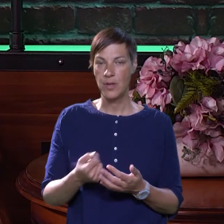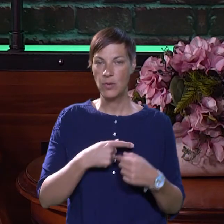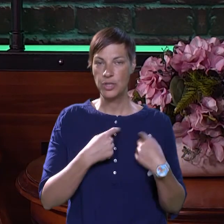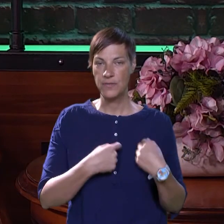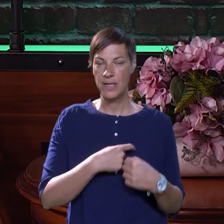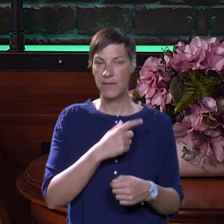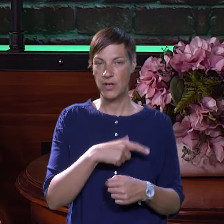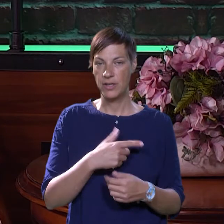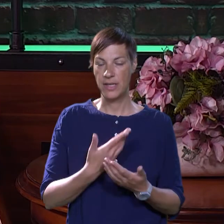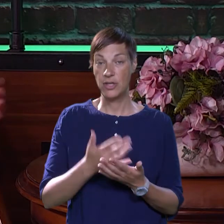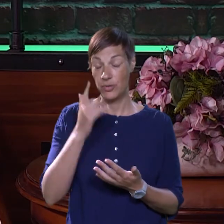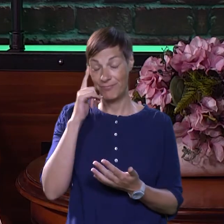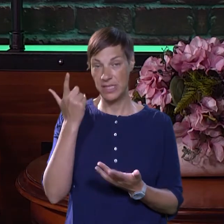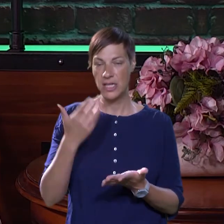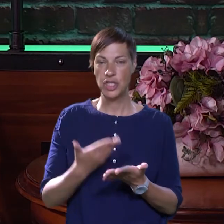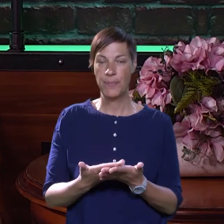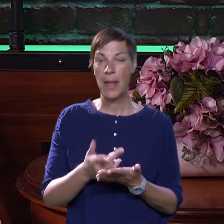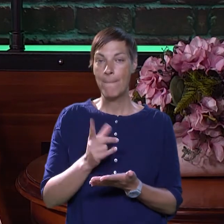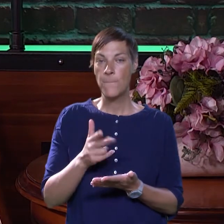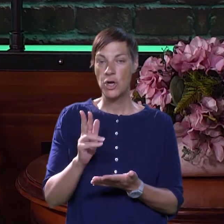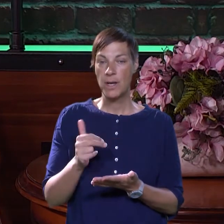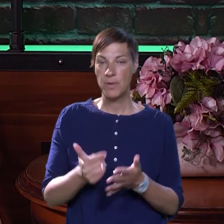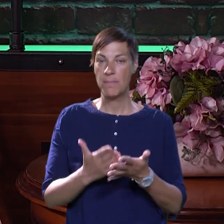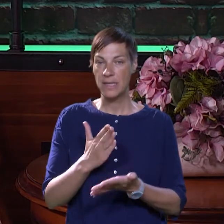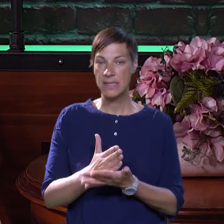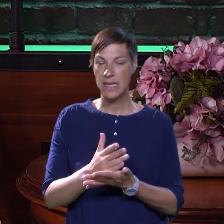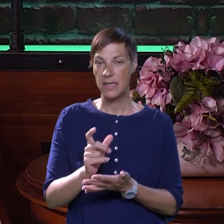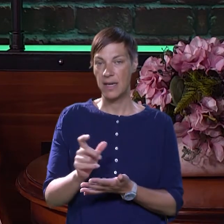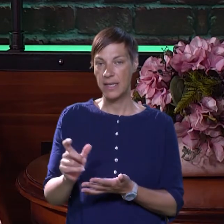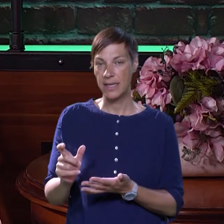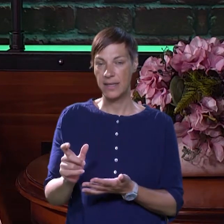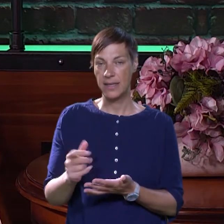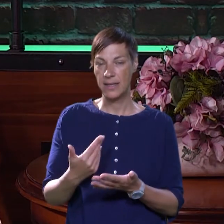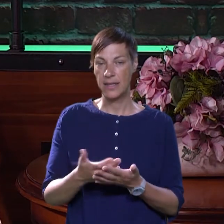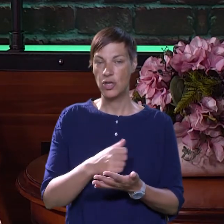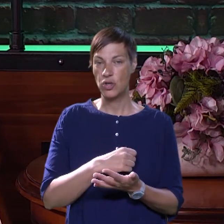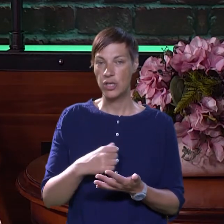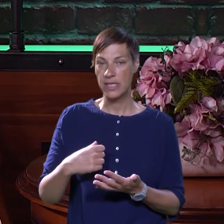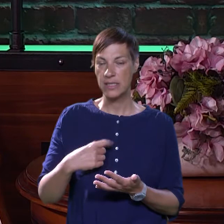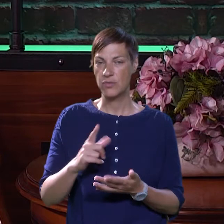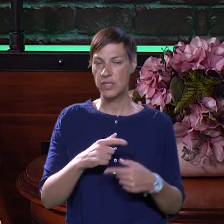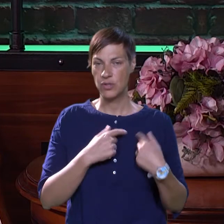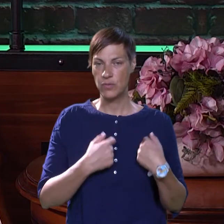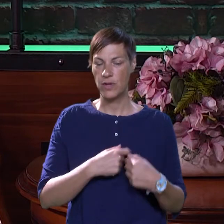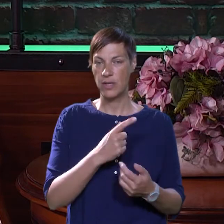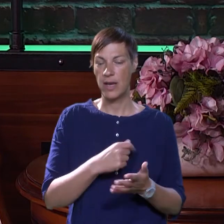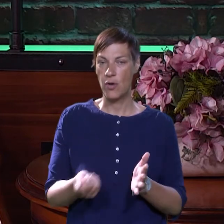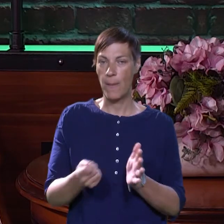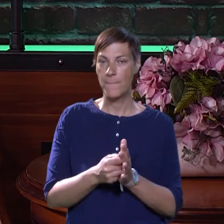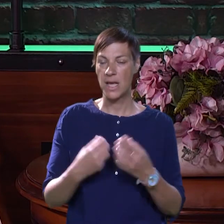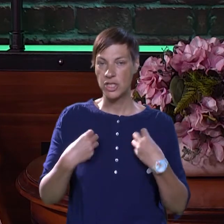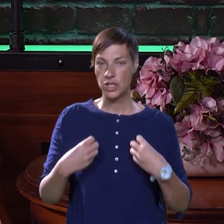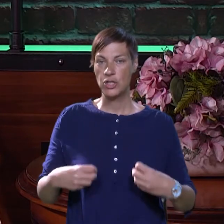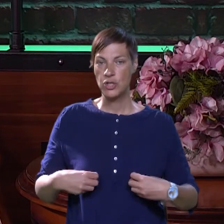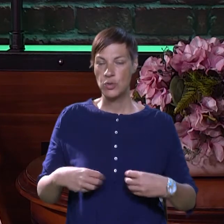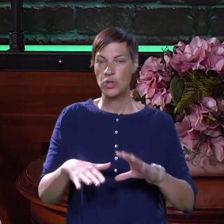uključivanja volontera. To znači, moramo imati jedan centralni dio u kojem nisu isključivo čak ni volonteri, nego je plaćeno